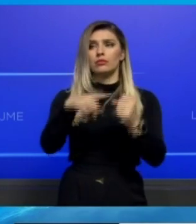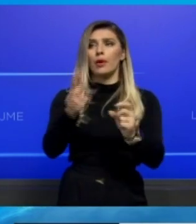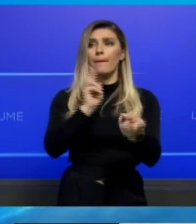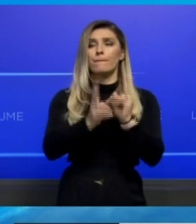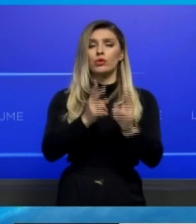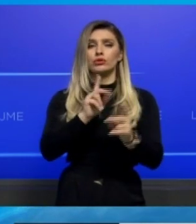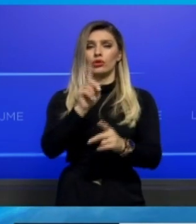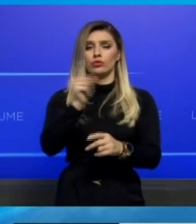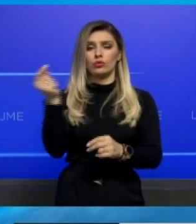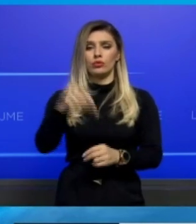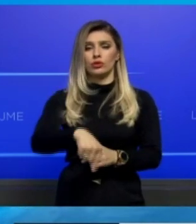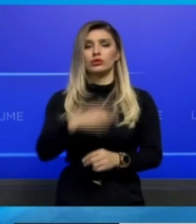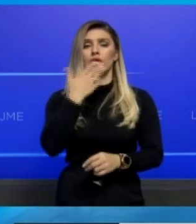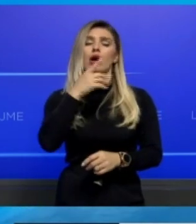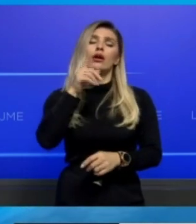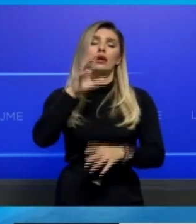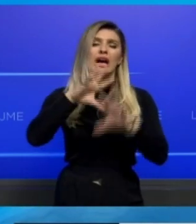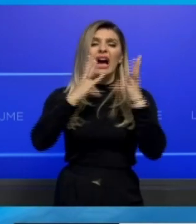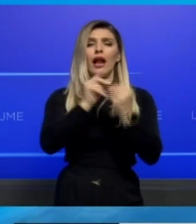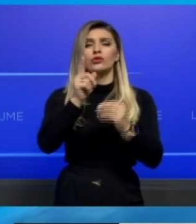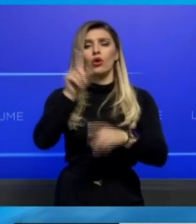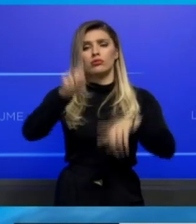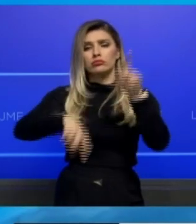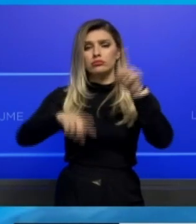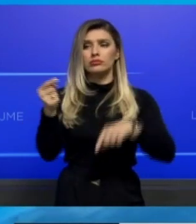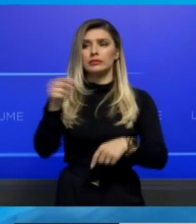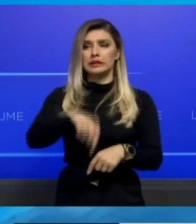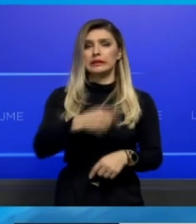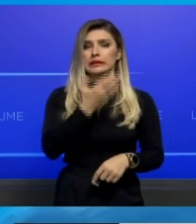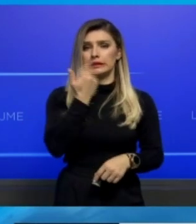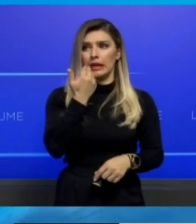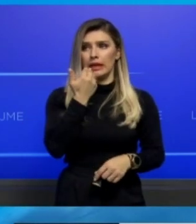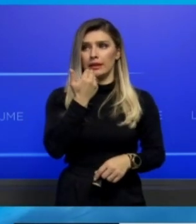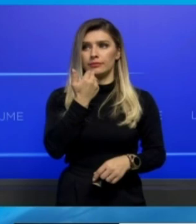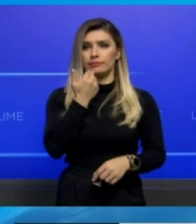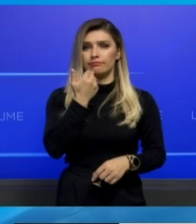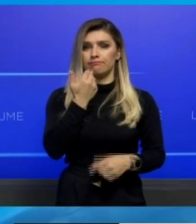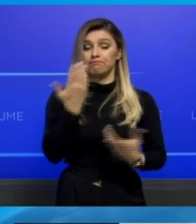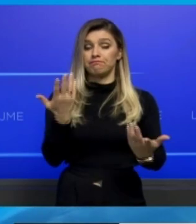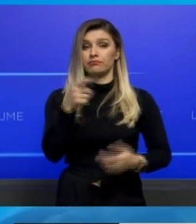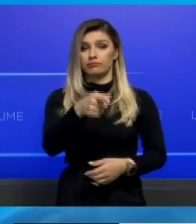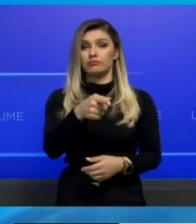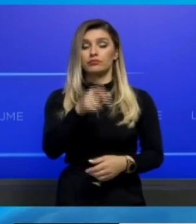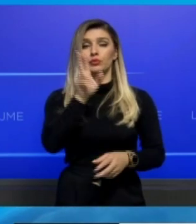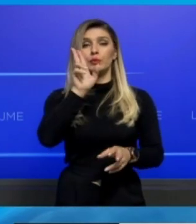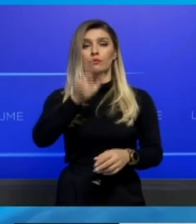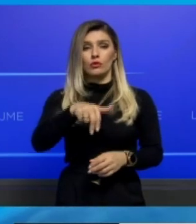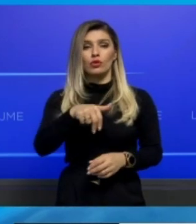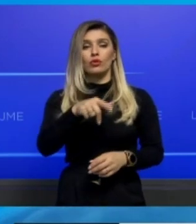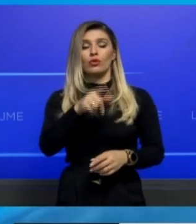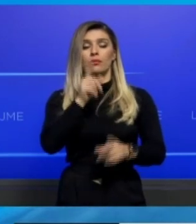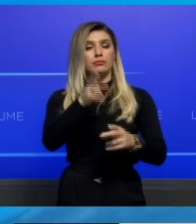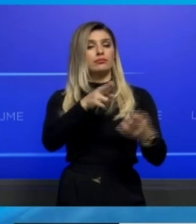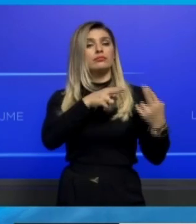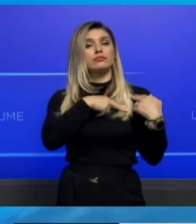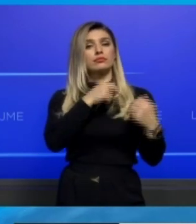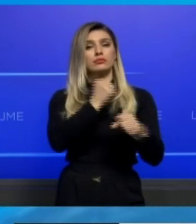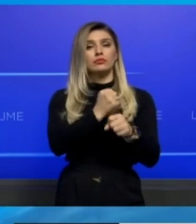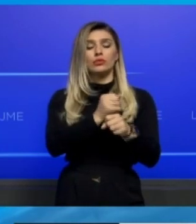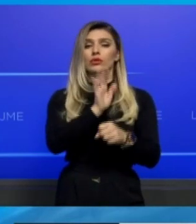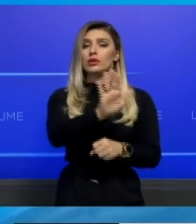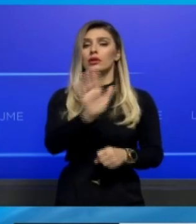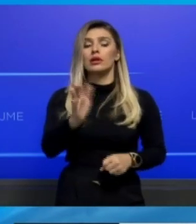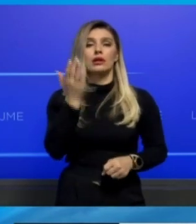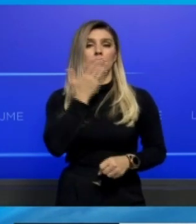vinë në orën, disa mësimdhënës, në orën mësimore. Edhe ata e mërën për sipër që të shkojnë në për klasat e